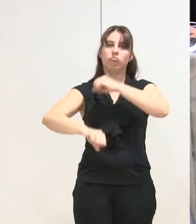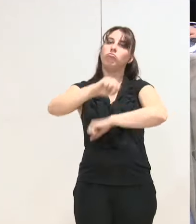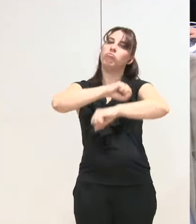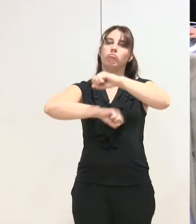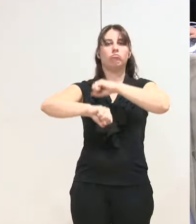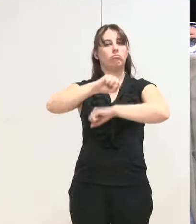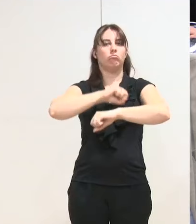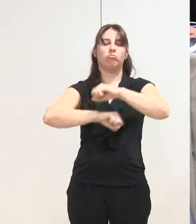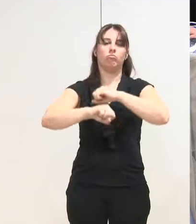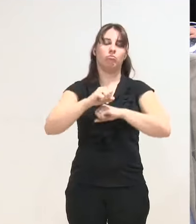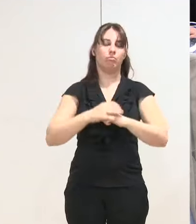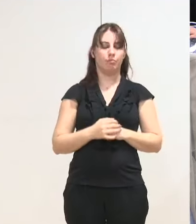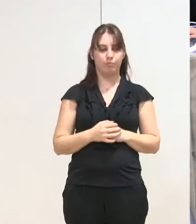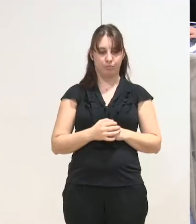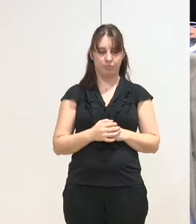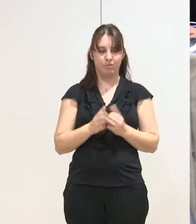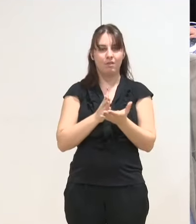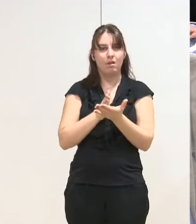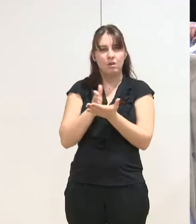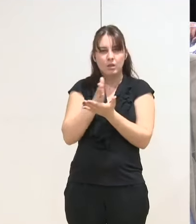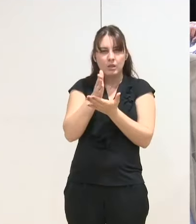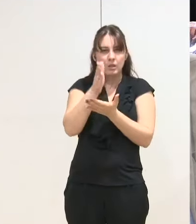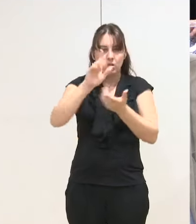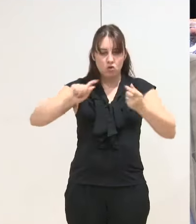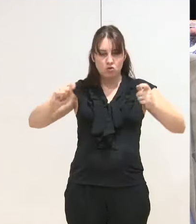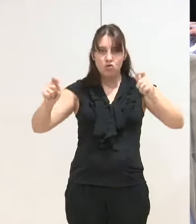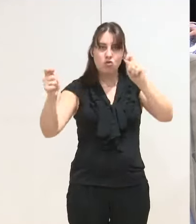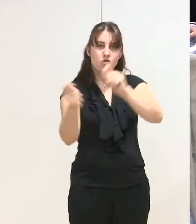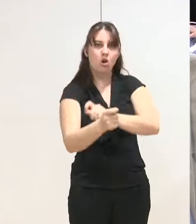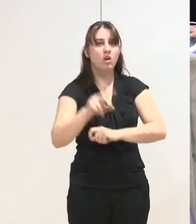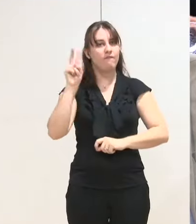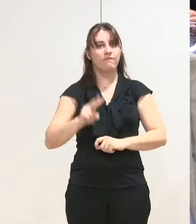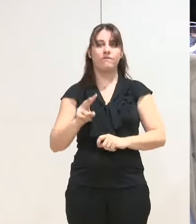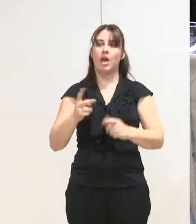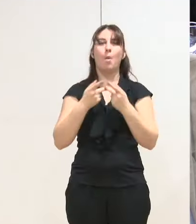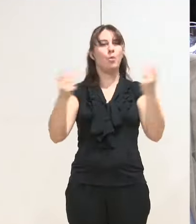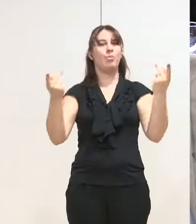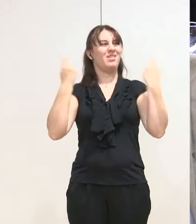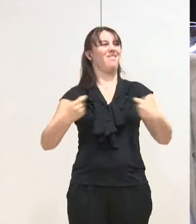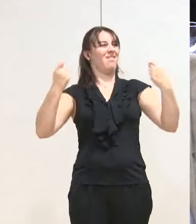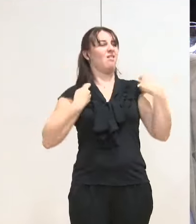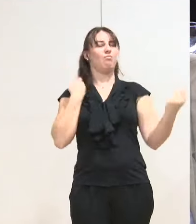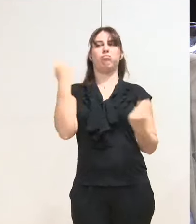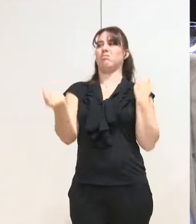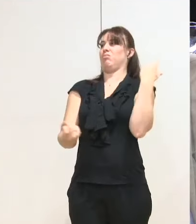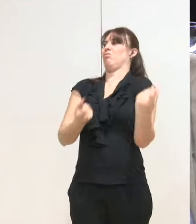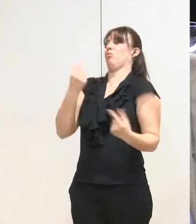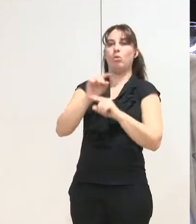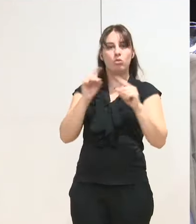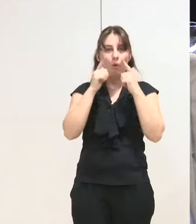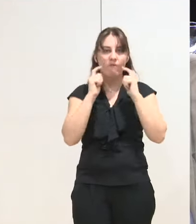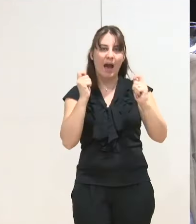majorité ce changement de cap a en effet clairement marqué la fin du gaspillage de l'argent public ressources rares ressources